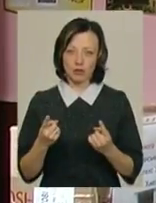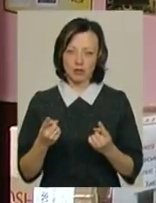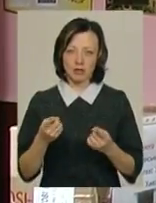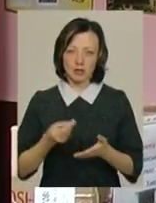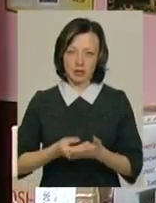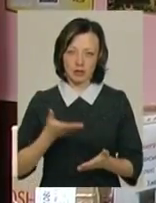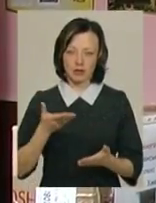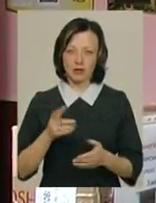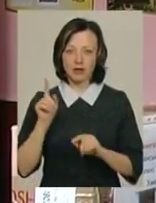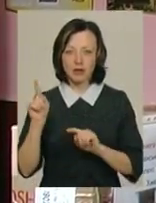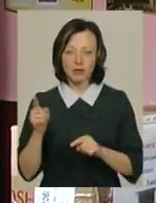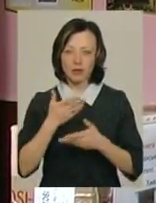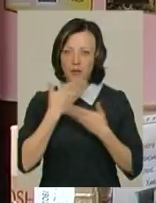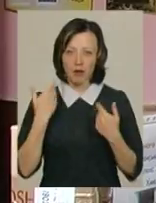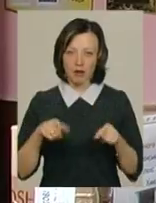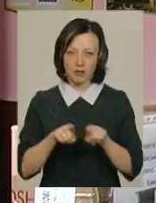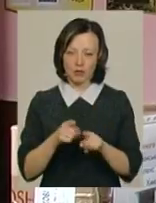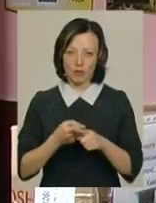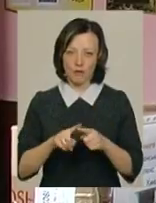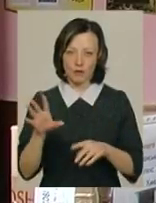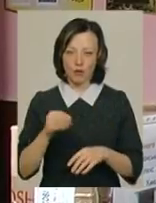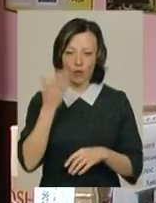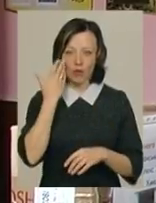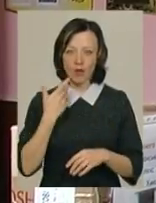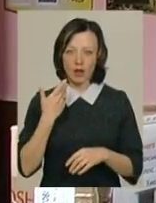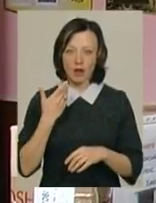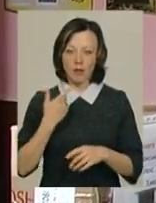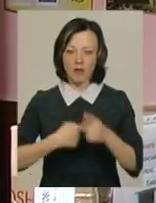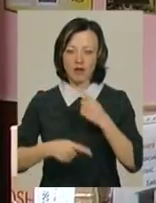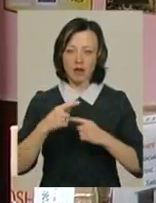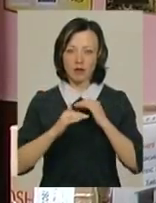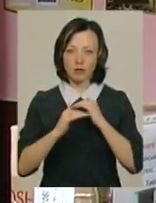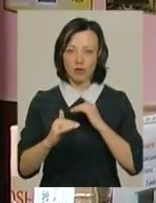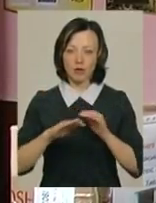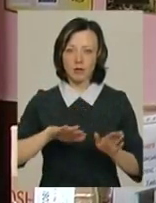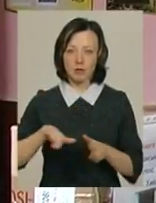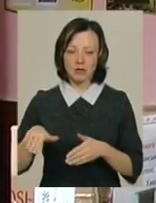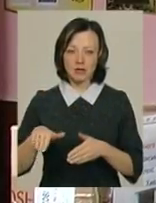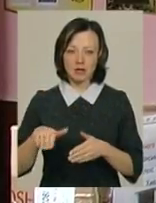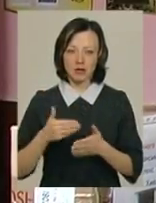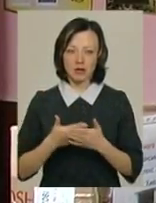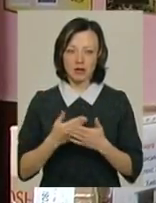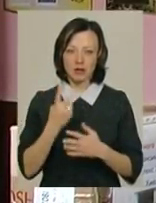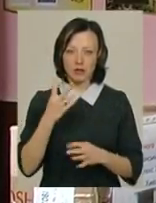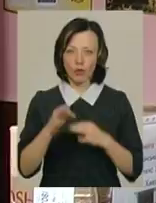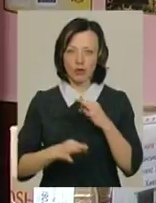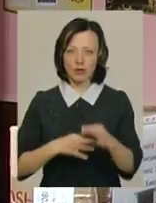найбільшій цінності того, що там немає цього. І коли ти приходиш з поля, там після двох